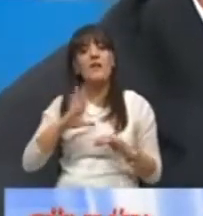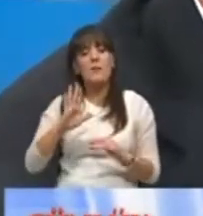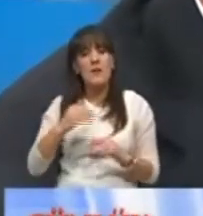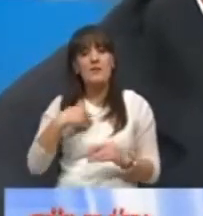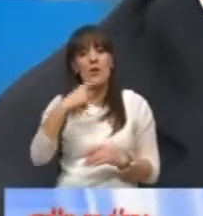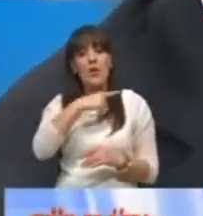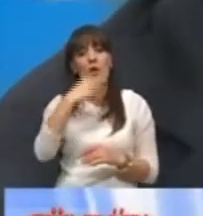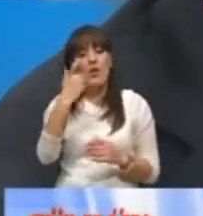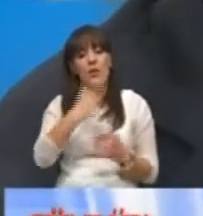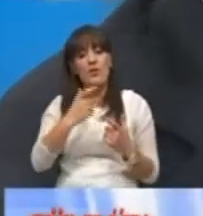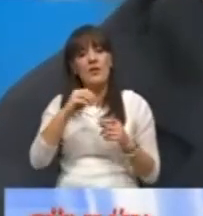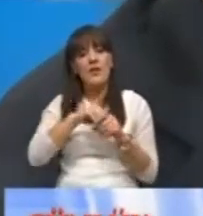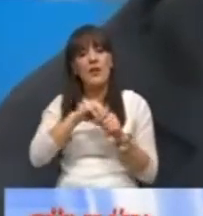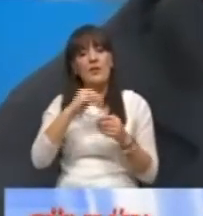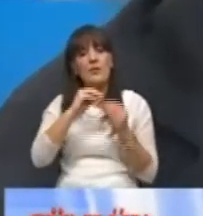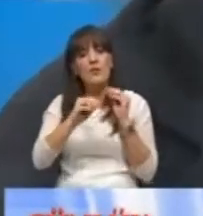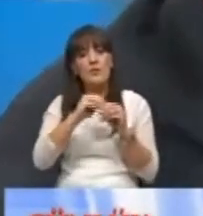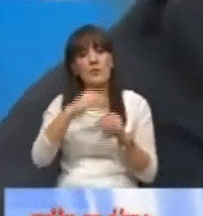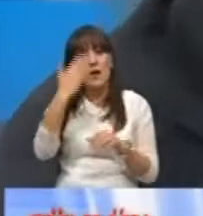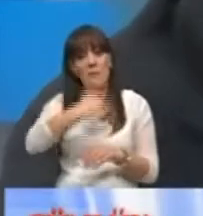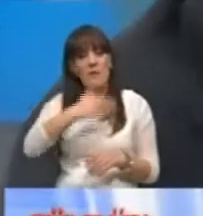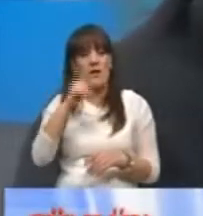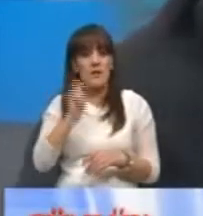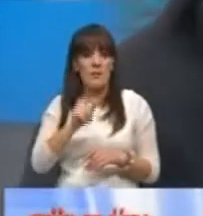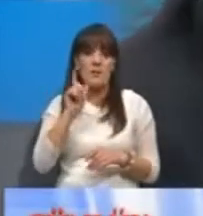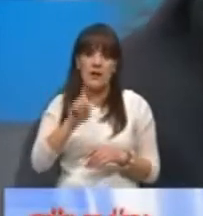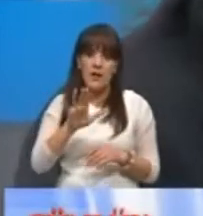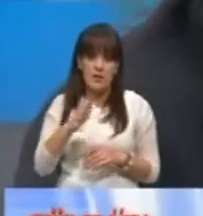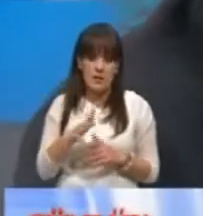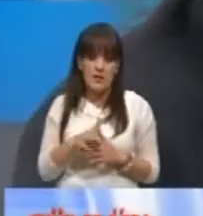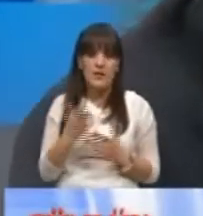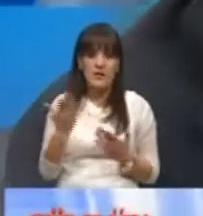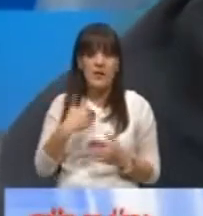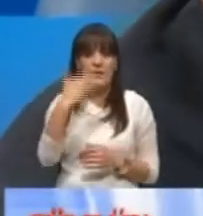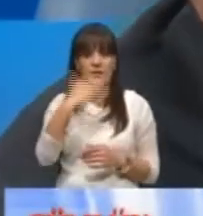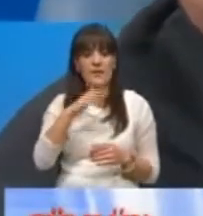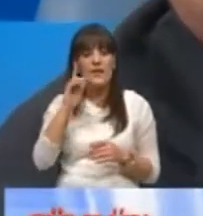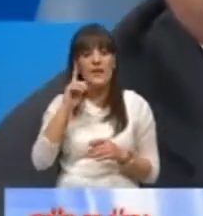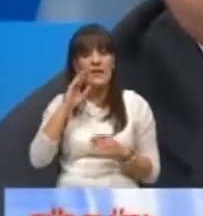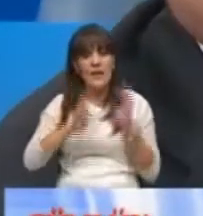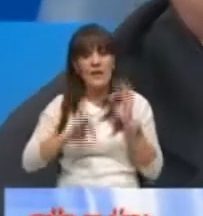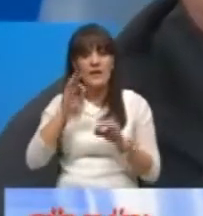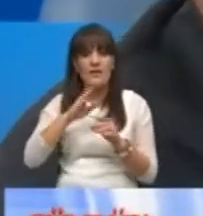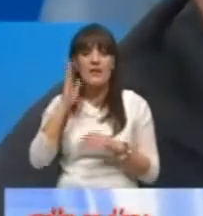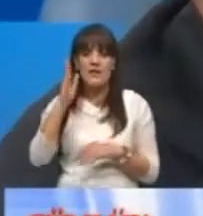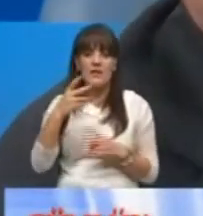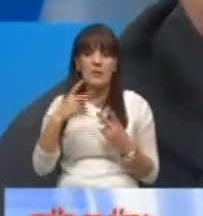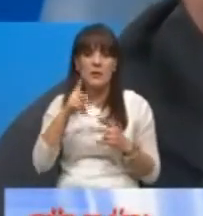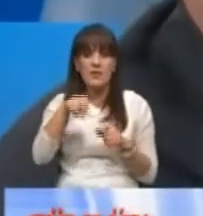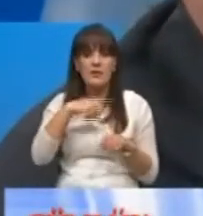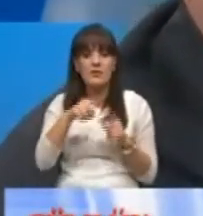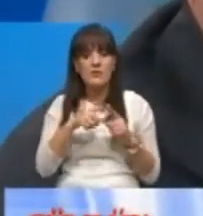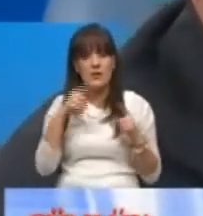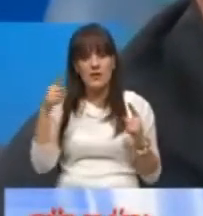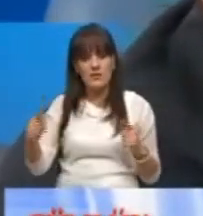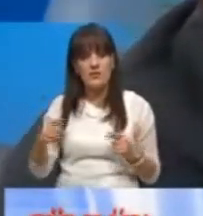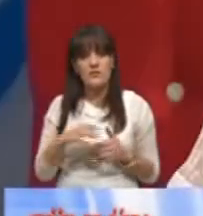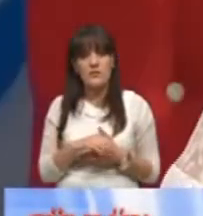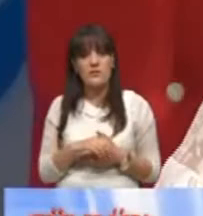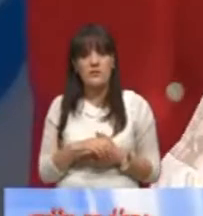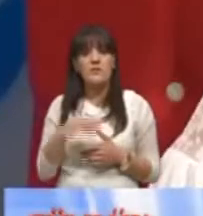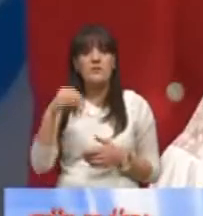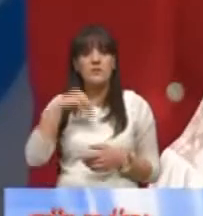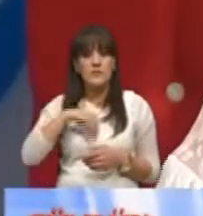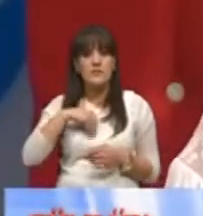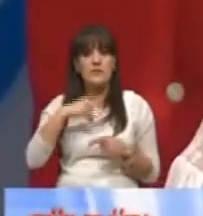tedavi, yani oradaki organik problemin giderilmesi gerekebilir. Yani cerrahi tedavi. Cerrahi tedaviye gidebilen bir süreçtir. Gidebilir diyorsunuz.